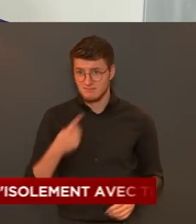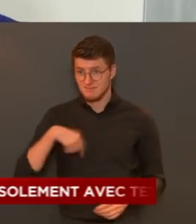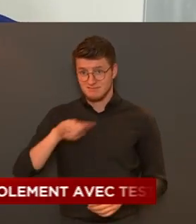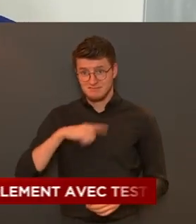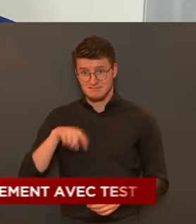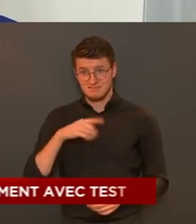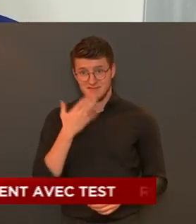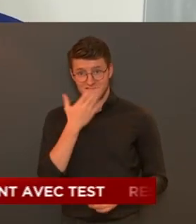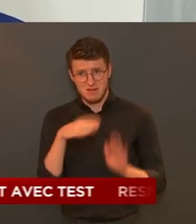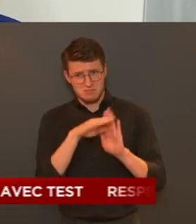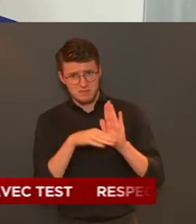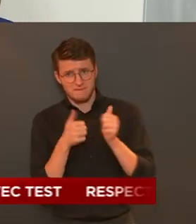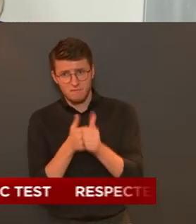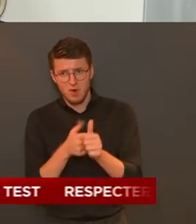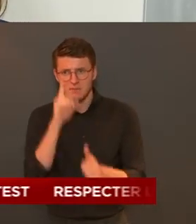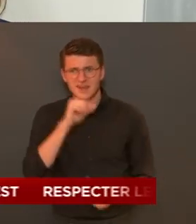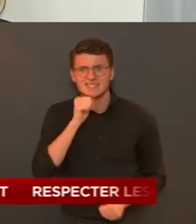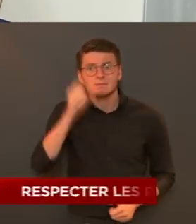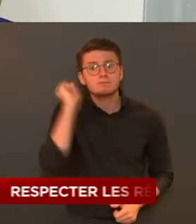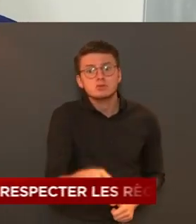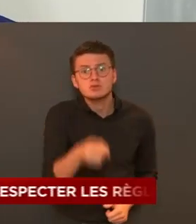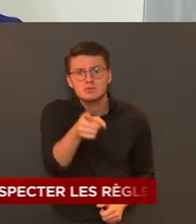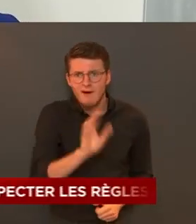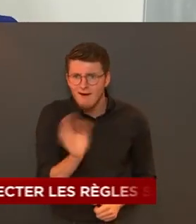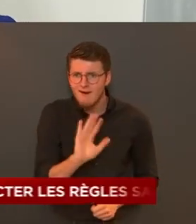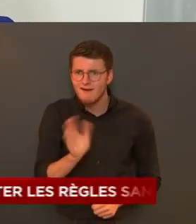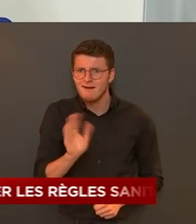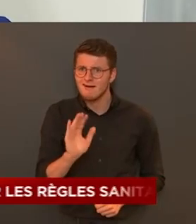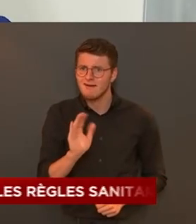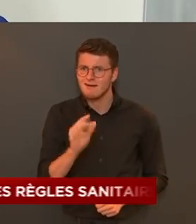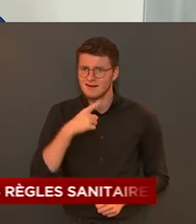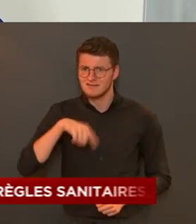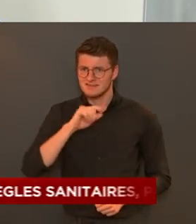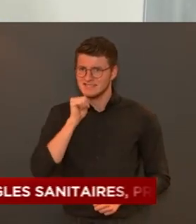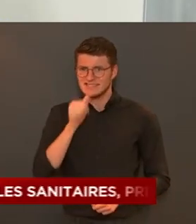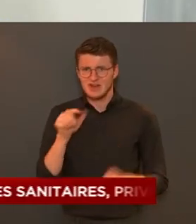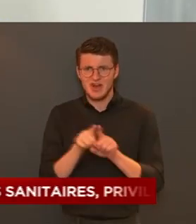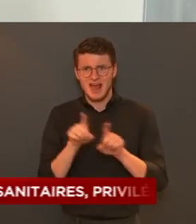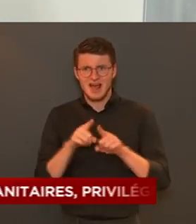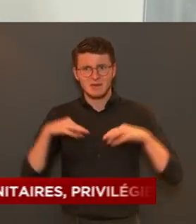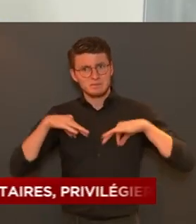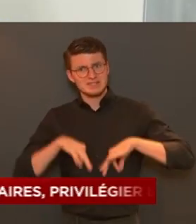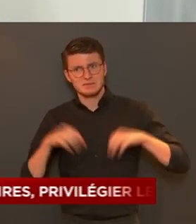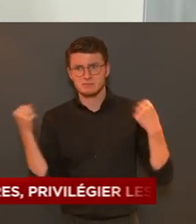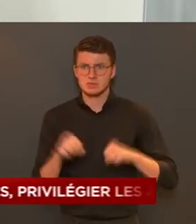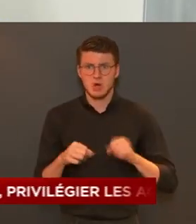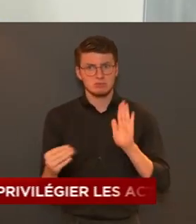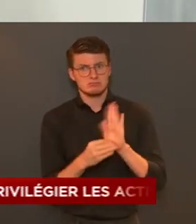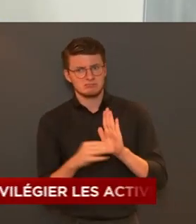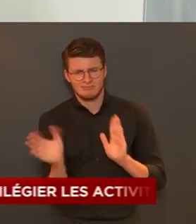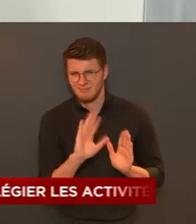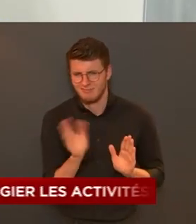pas une obligation. On ne peut pas fixer